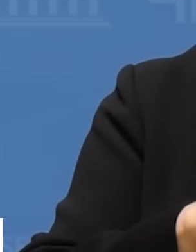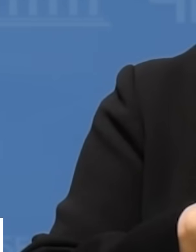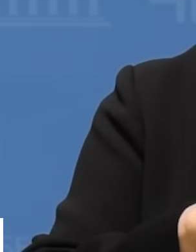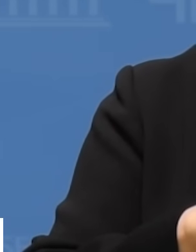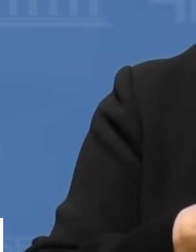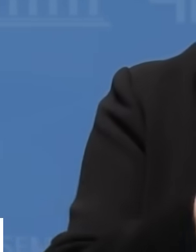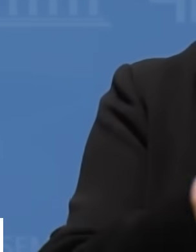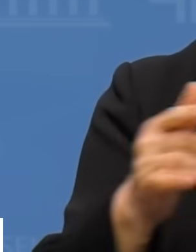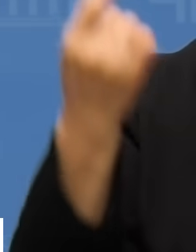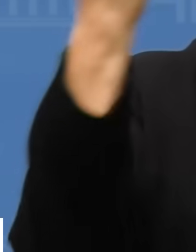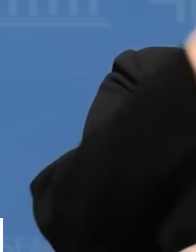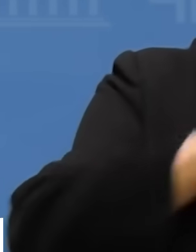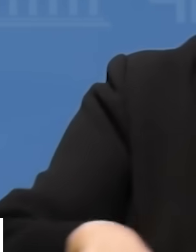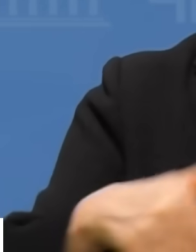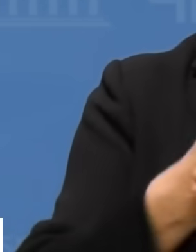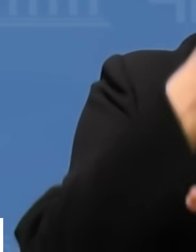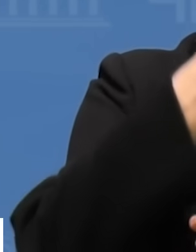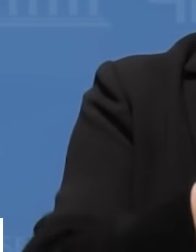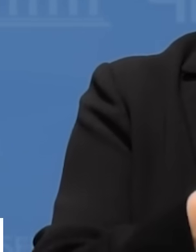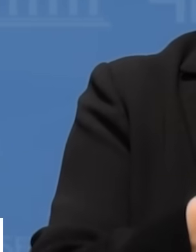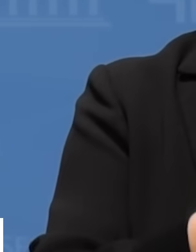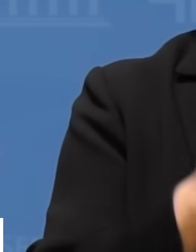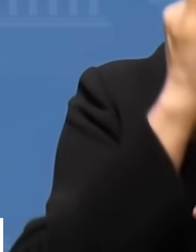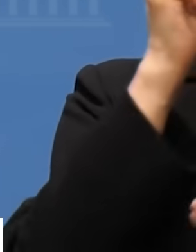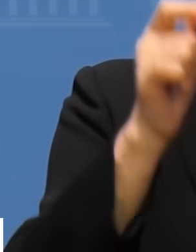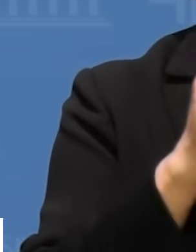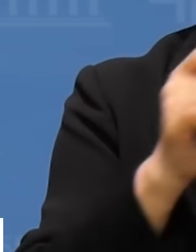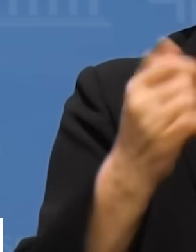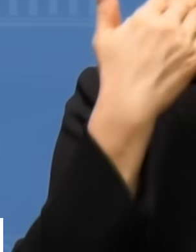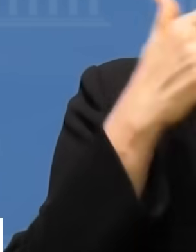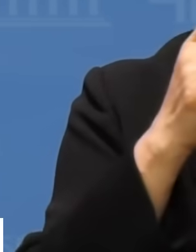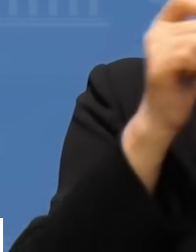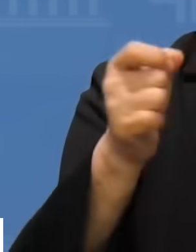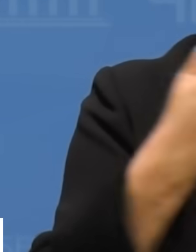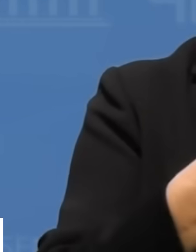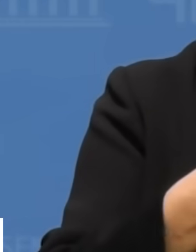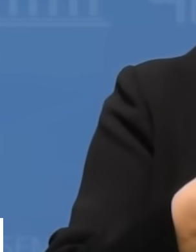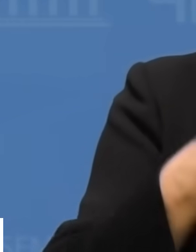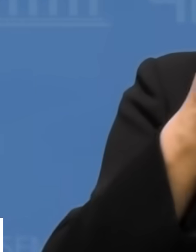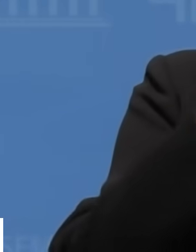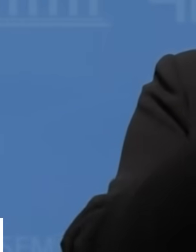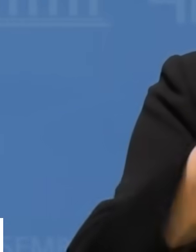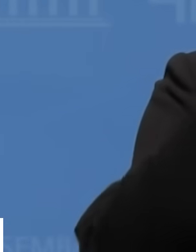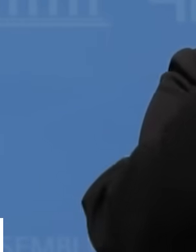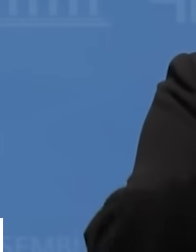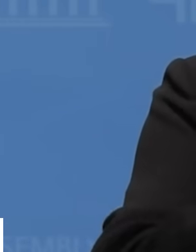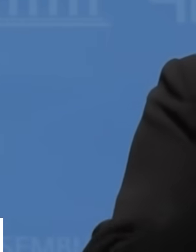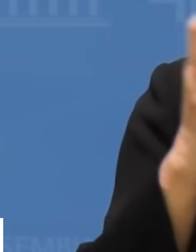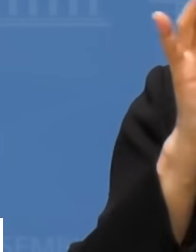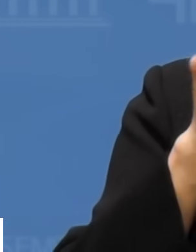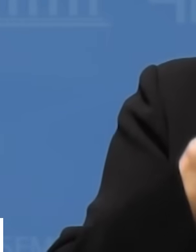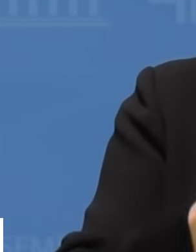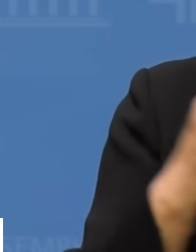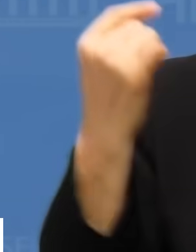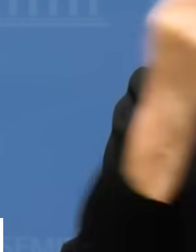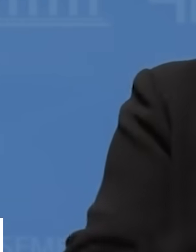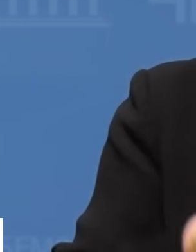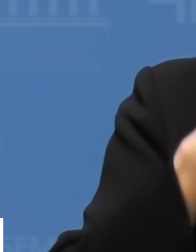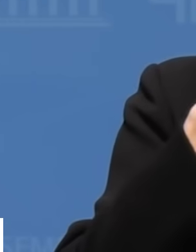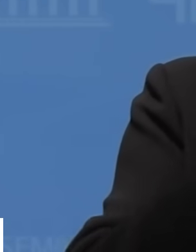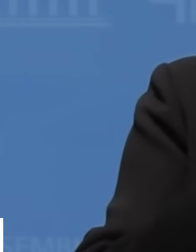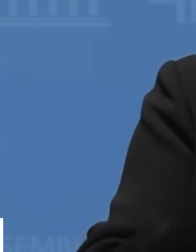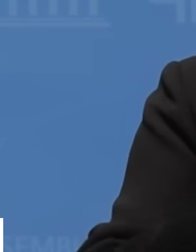범죄, 보이스피싱, 전세 사기와 같은 조직적 사기 범죄, 아동에 대한 신체 학대